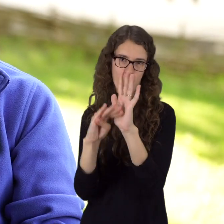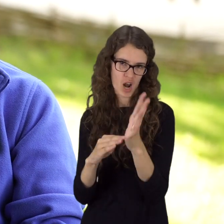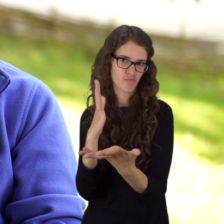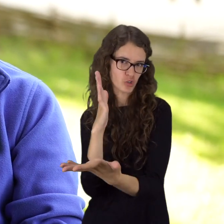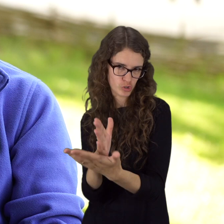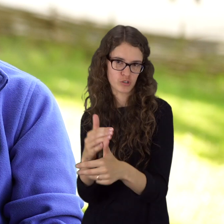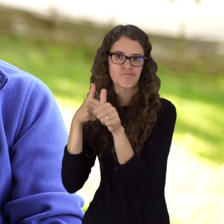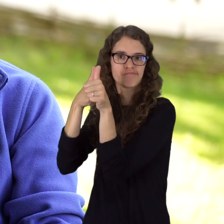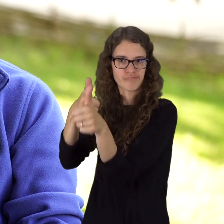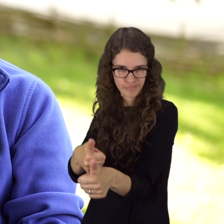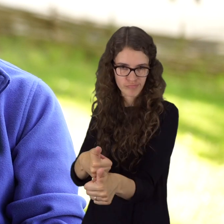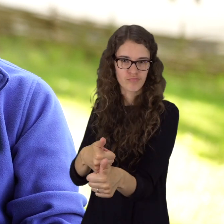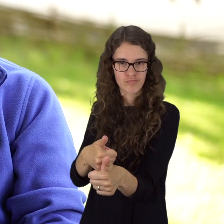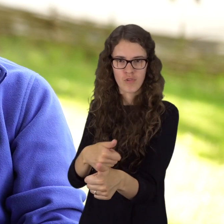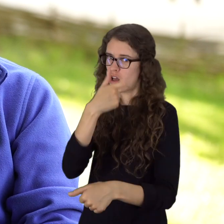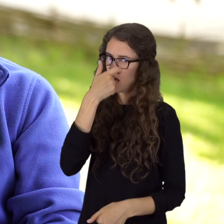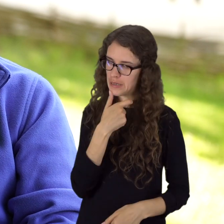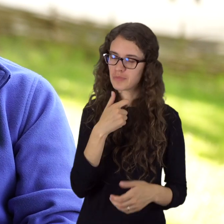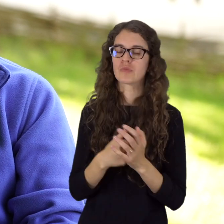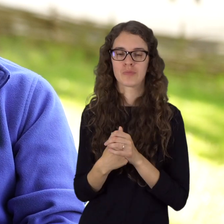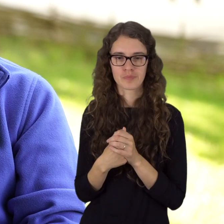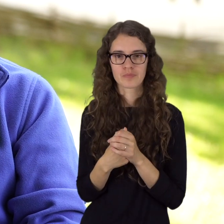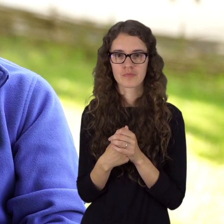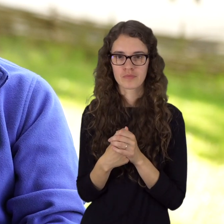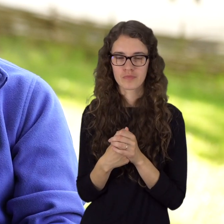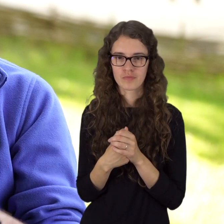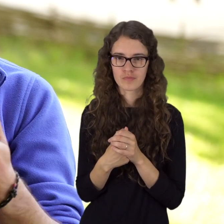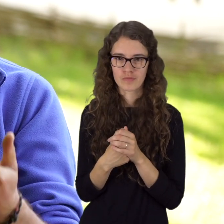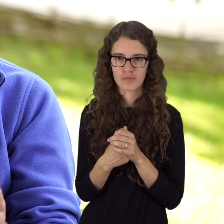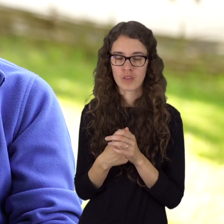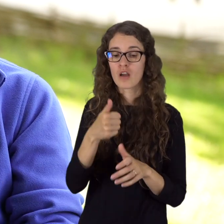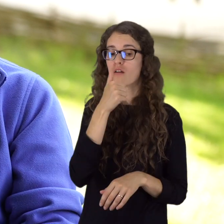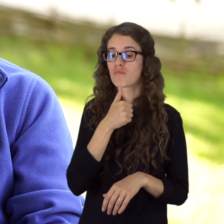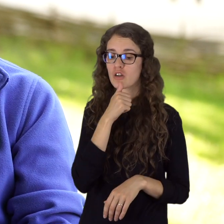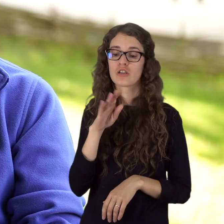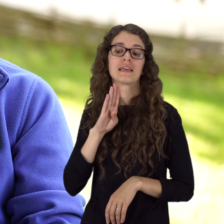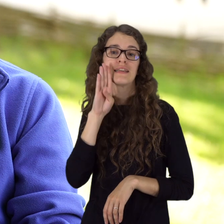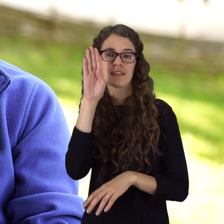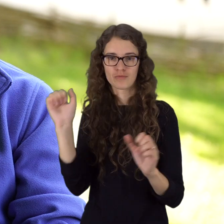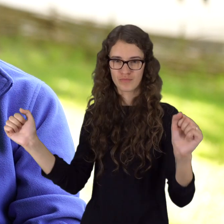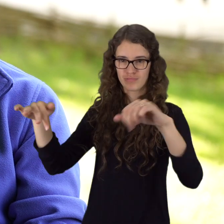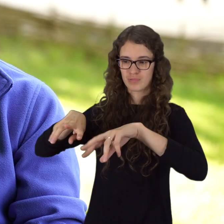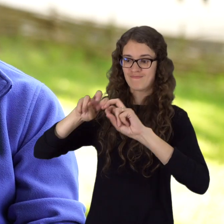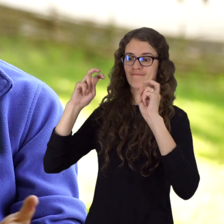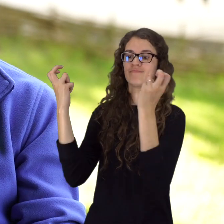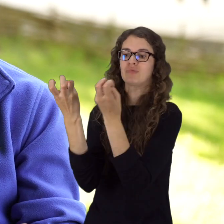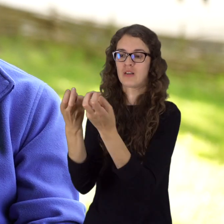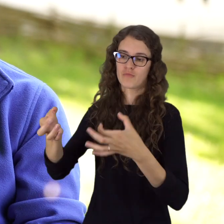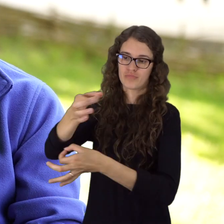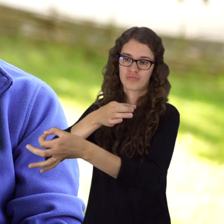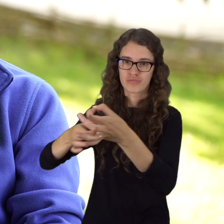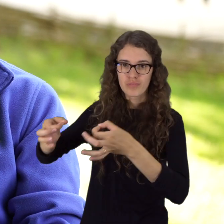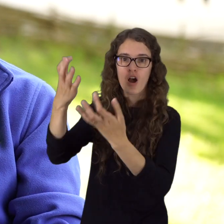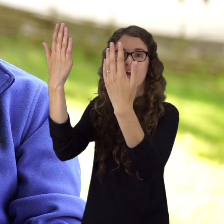tokie, na, mums yra rimtesni. Tai, tarkim, atlikę savo ryto ratą, išsiaiškinę, kokia bus ta